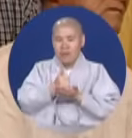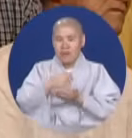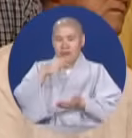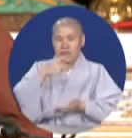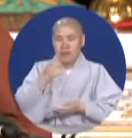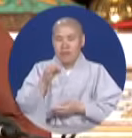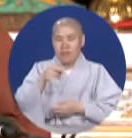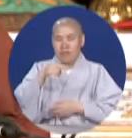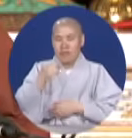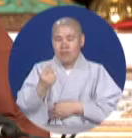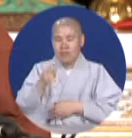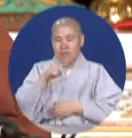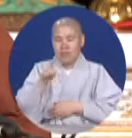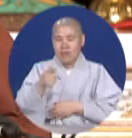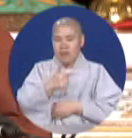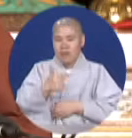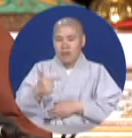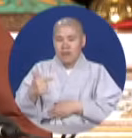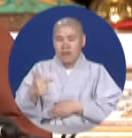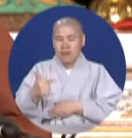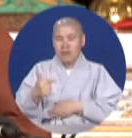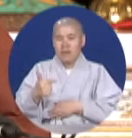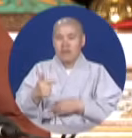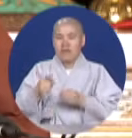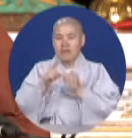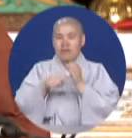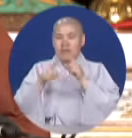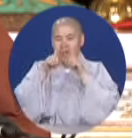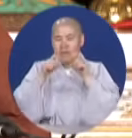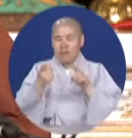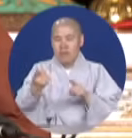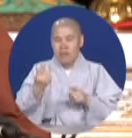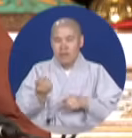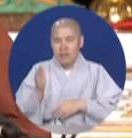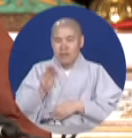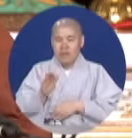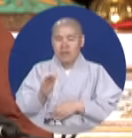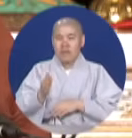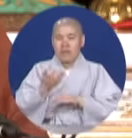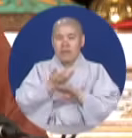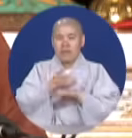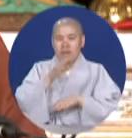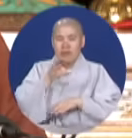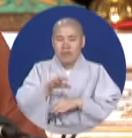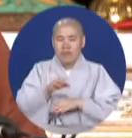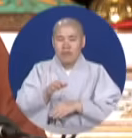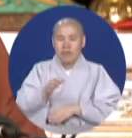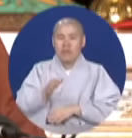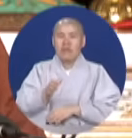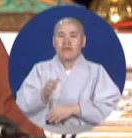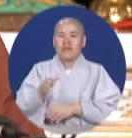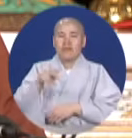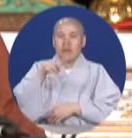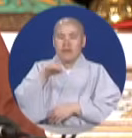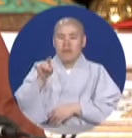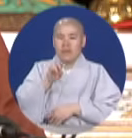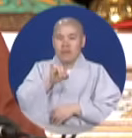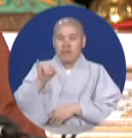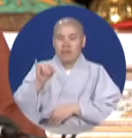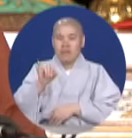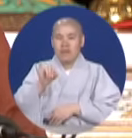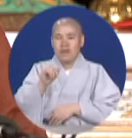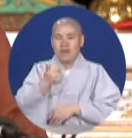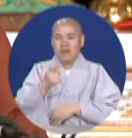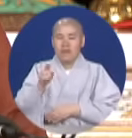통도사 큰절에 오셨는데 어디서 강연회가 열린답니다. 뭔 강연회냐? 원효 사상에